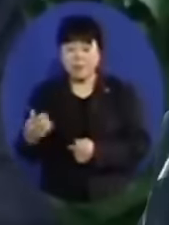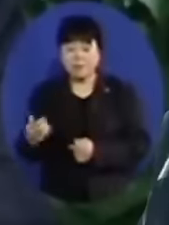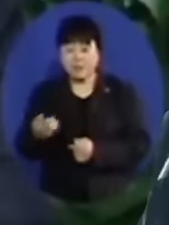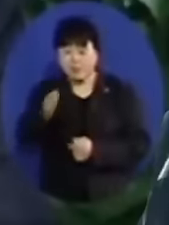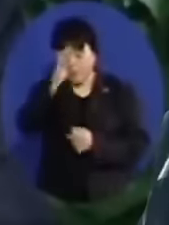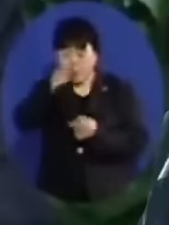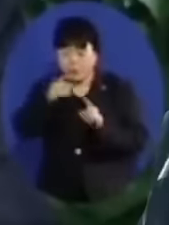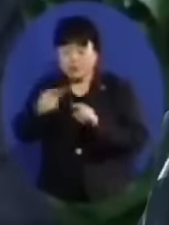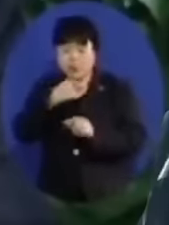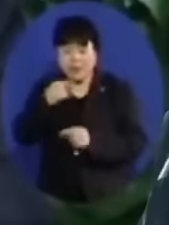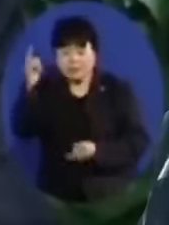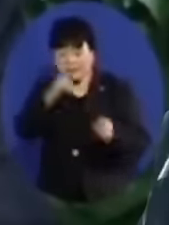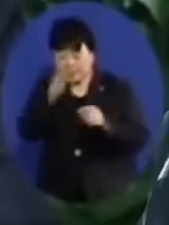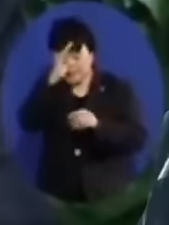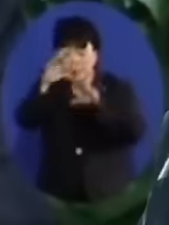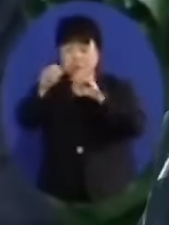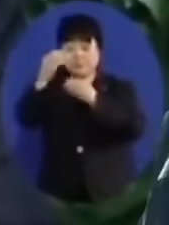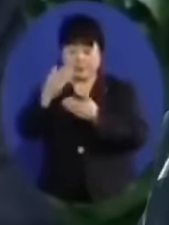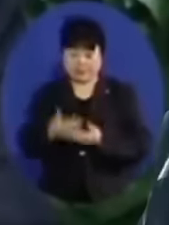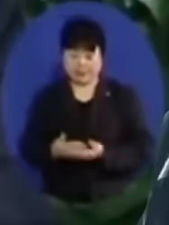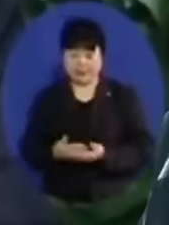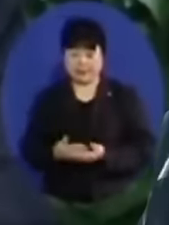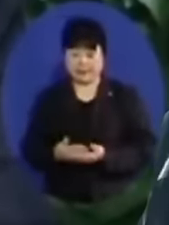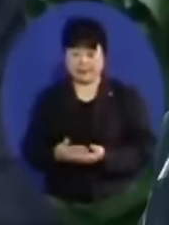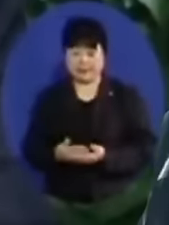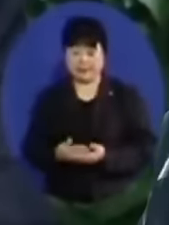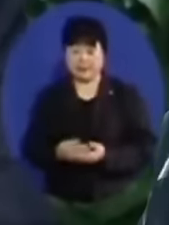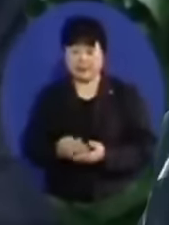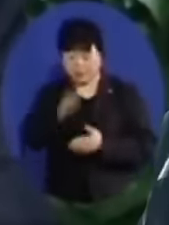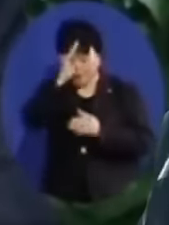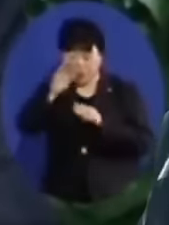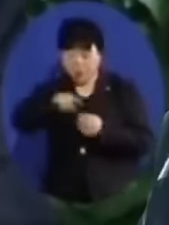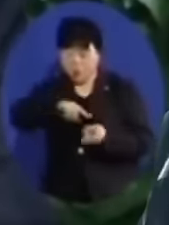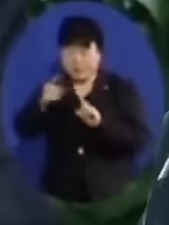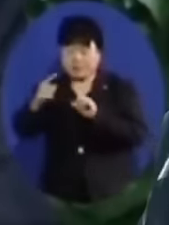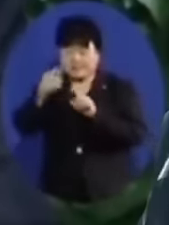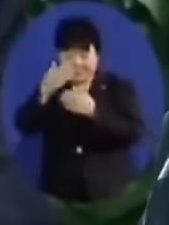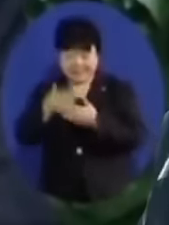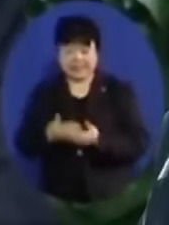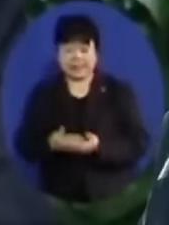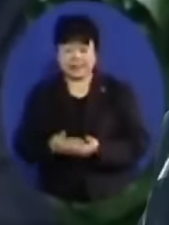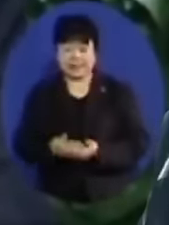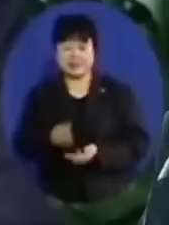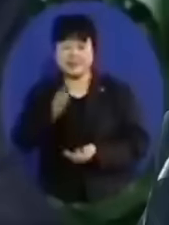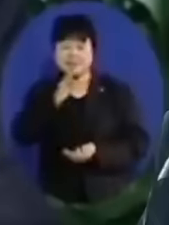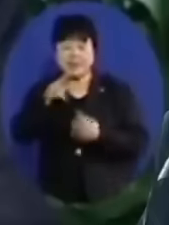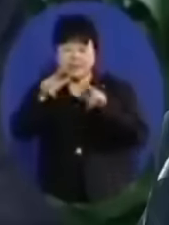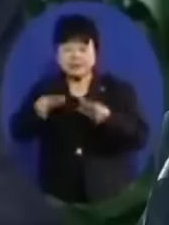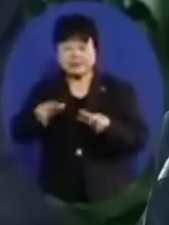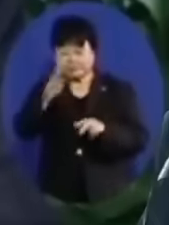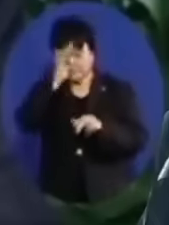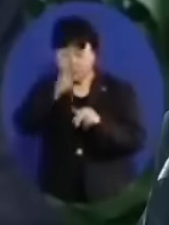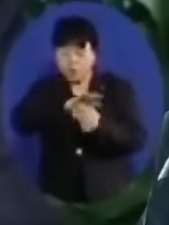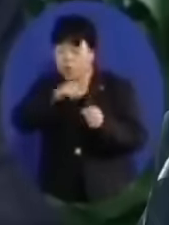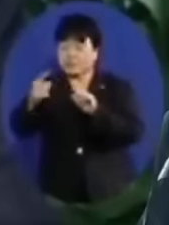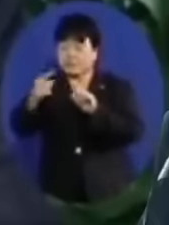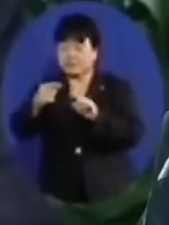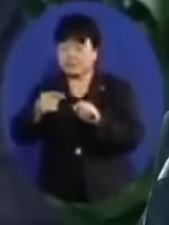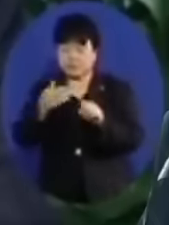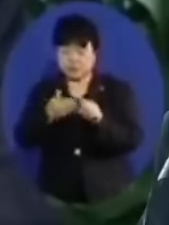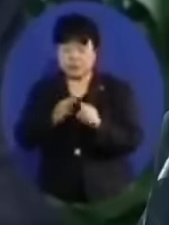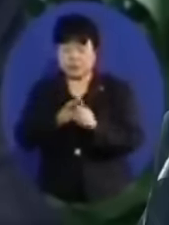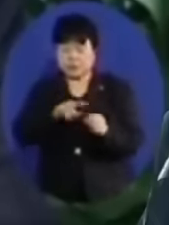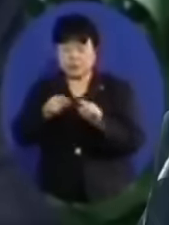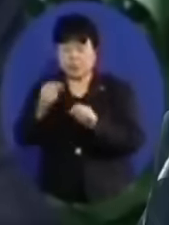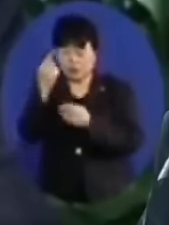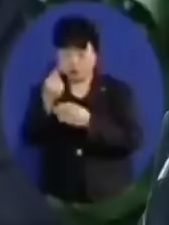제가 채찍에 맞음으로 너가 나음을 입었다. 그러므로 너는 나았다. 나았다. 지금 나았다. 하나님이 나게 해주신다. 치료가